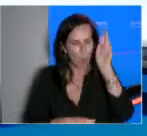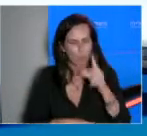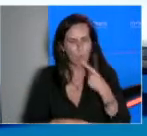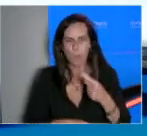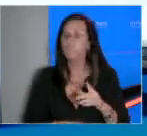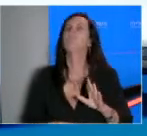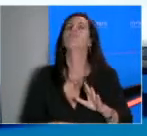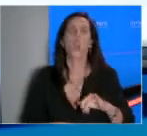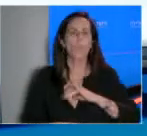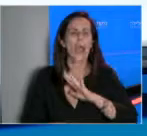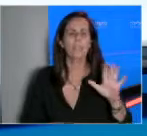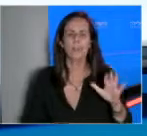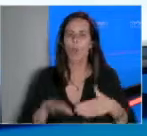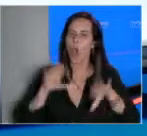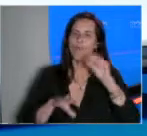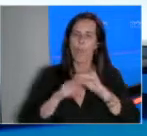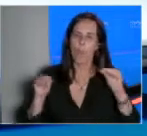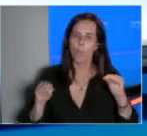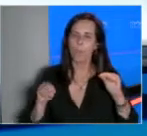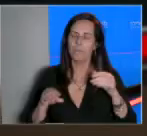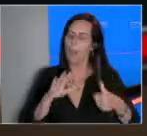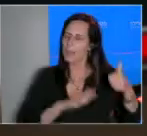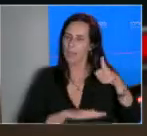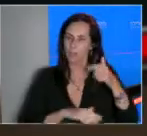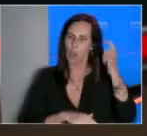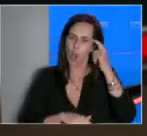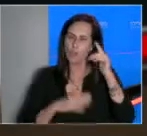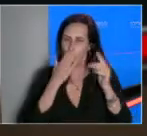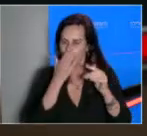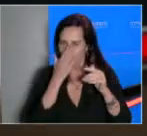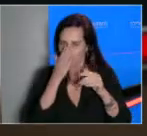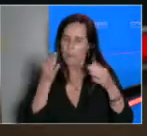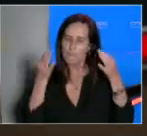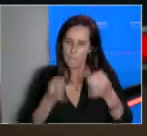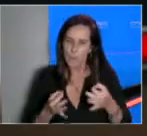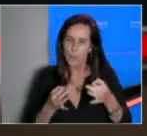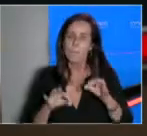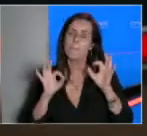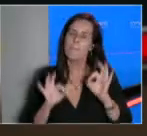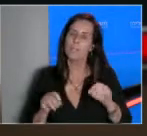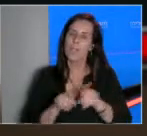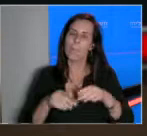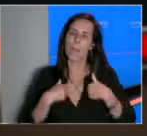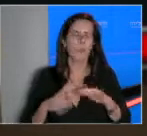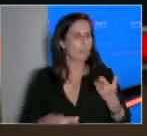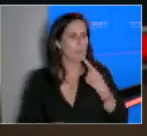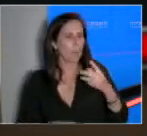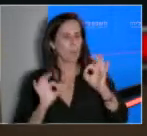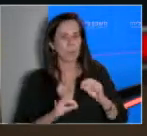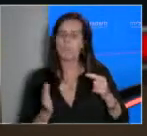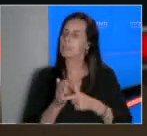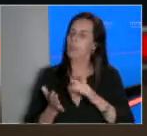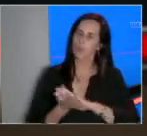האלה ואומרים להם. רוב המורים ומנהלים חושבים בדיוק, אבל בדיוק כמוני. אז למה הם לא מדברים?